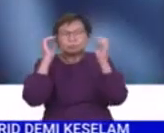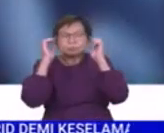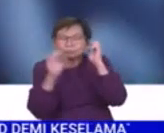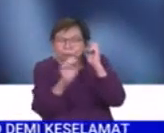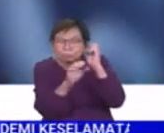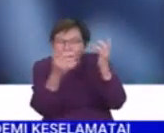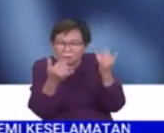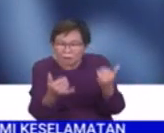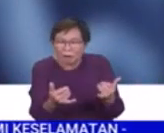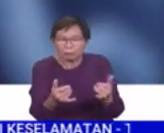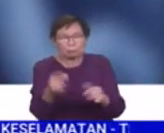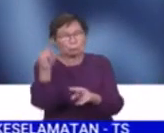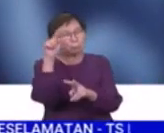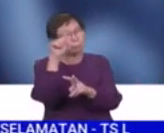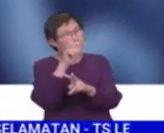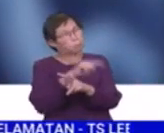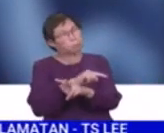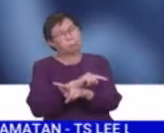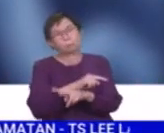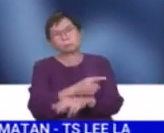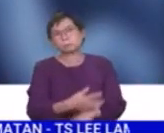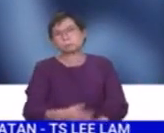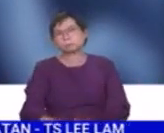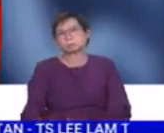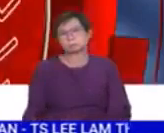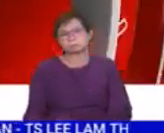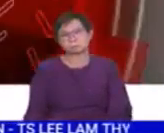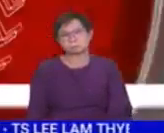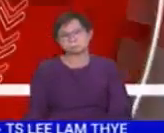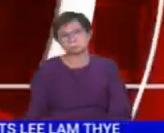dalam keadaan kritikal.